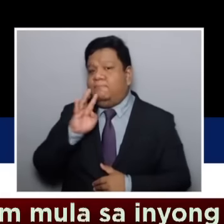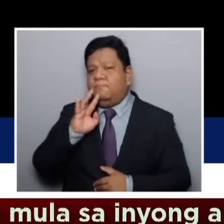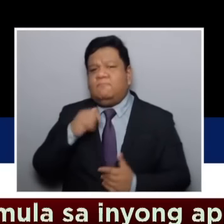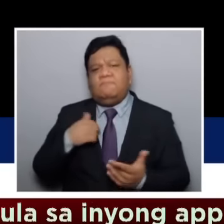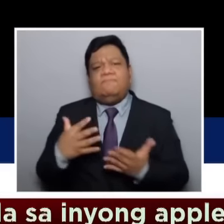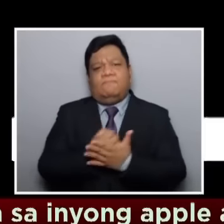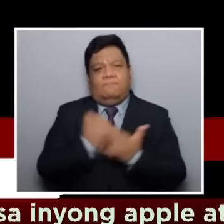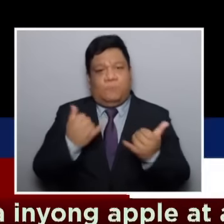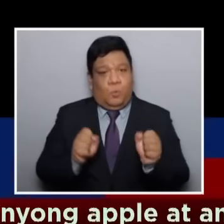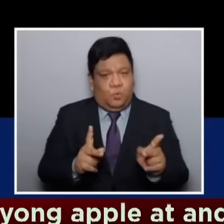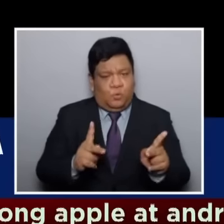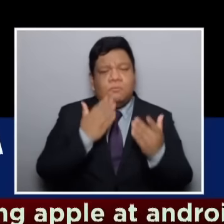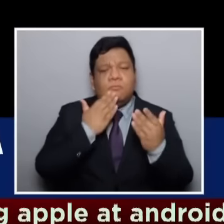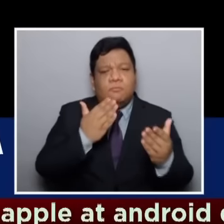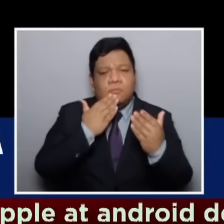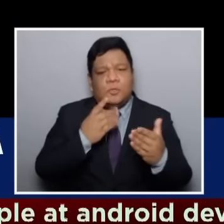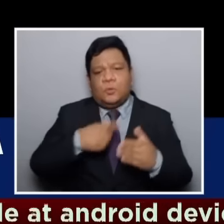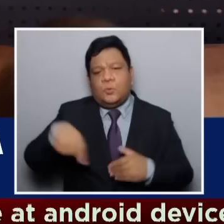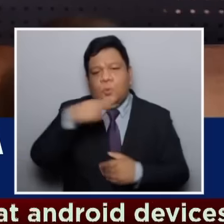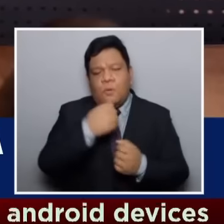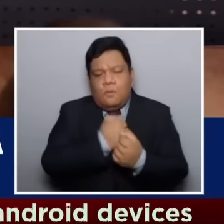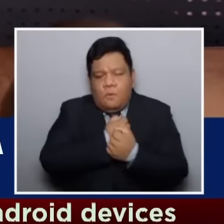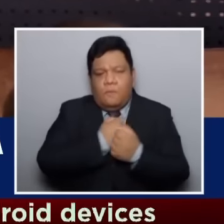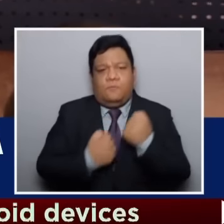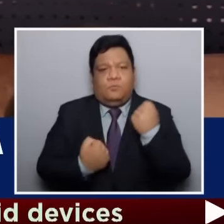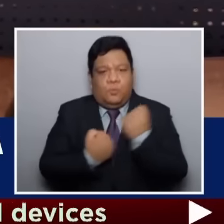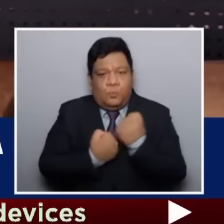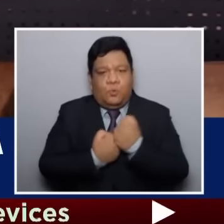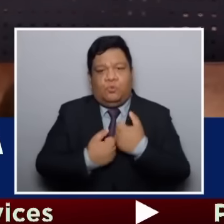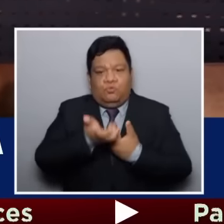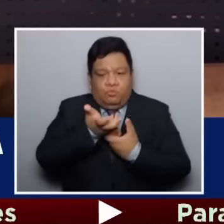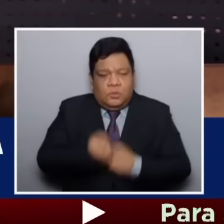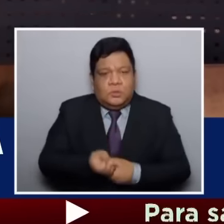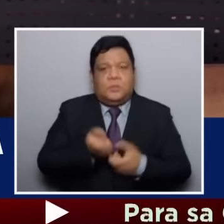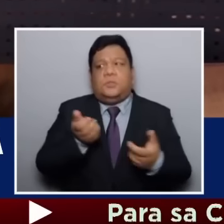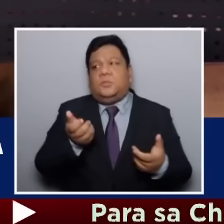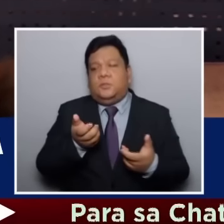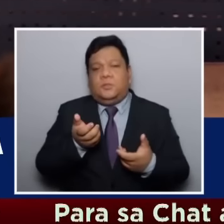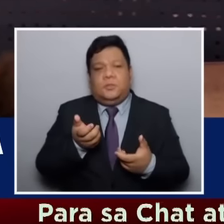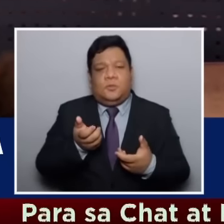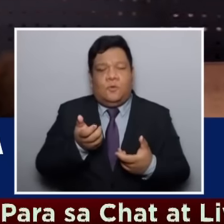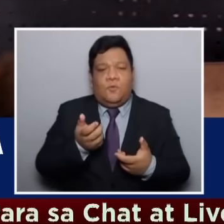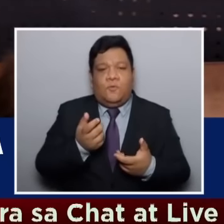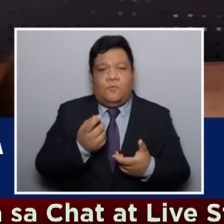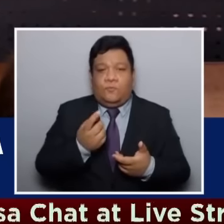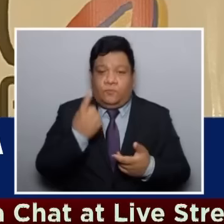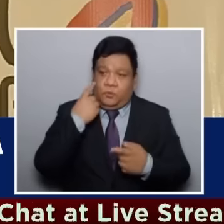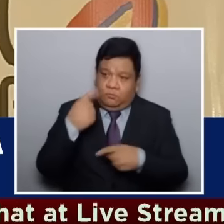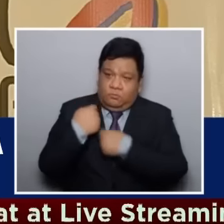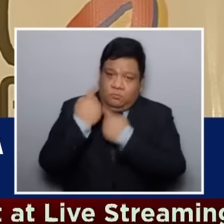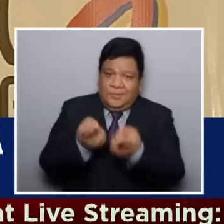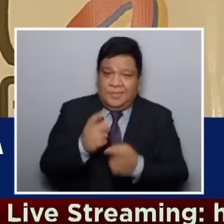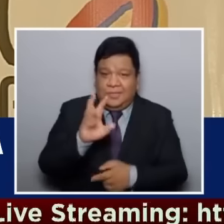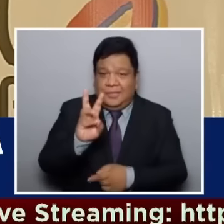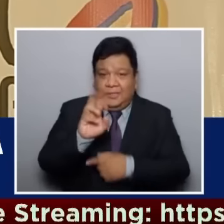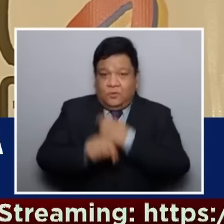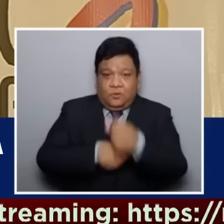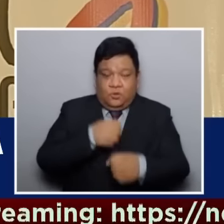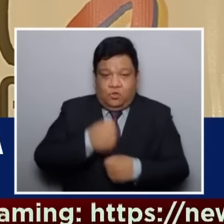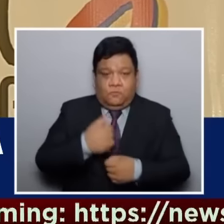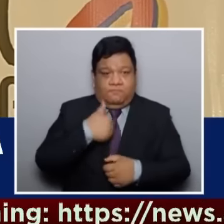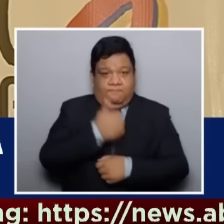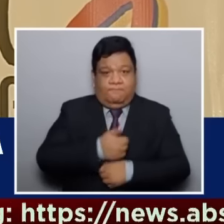everyone for your love, support, trust, sa loob ng 6 na taon ng aking